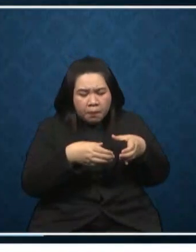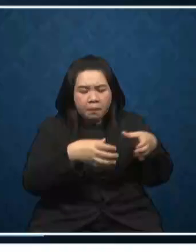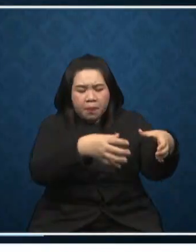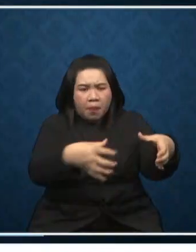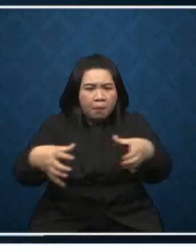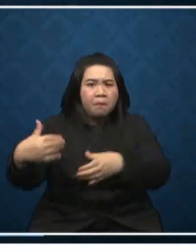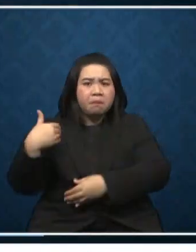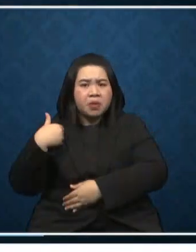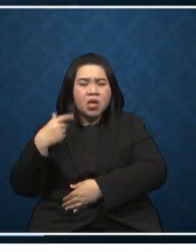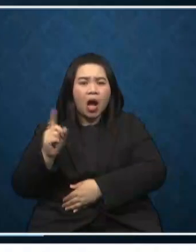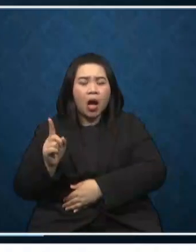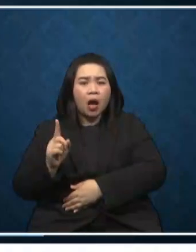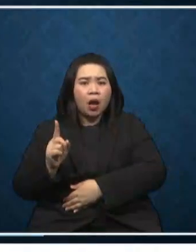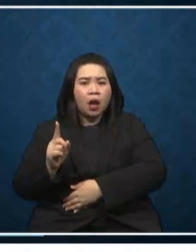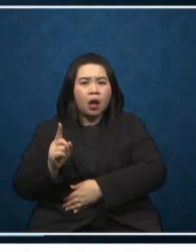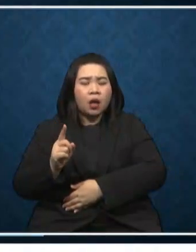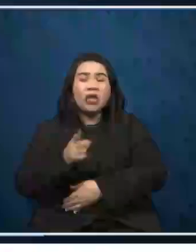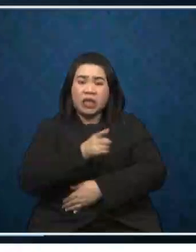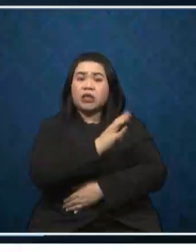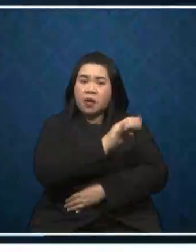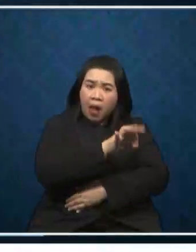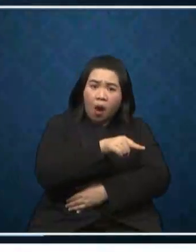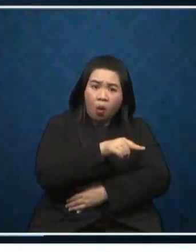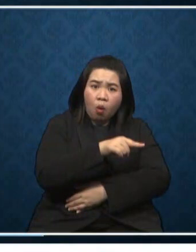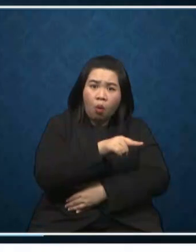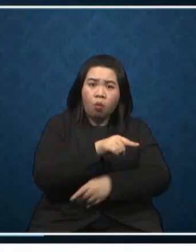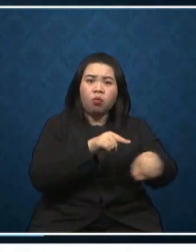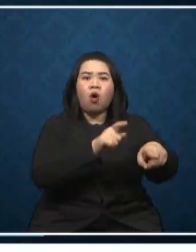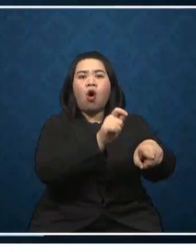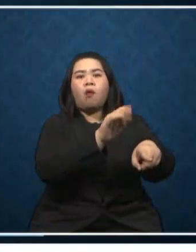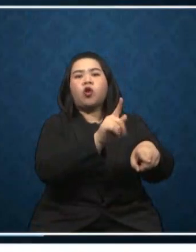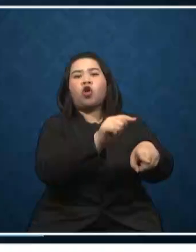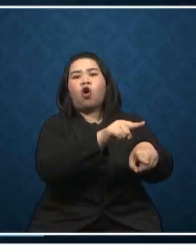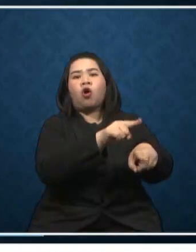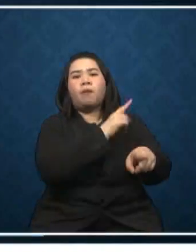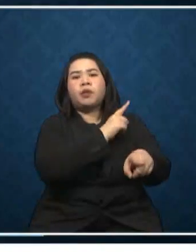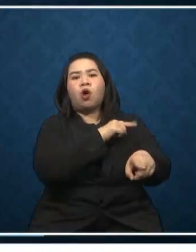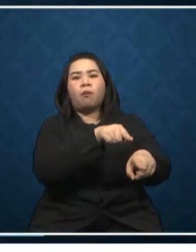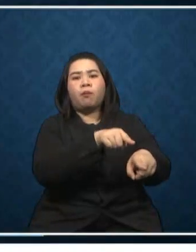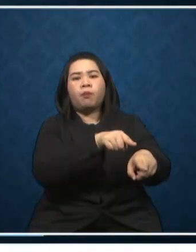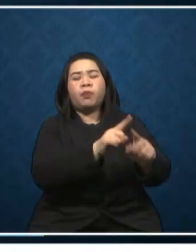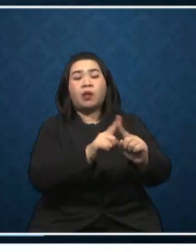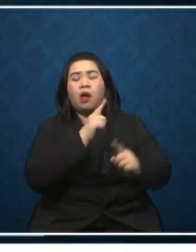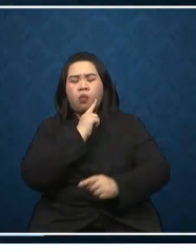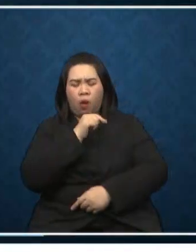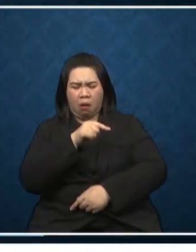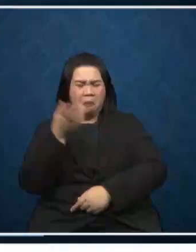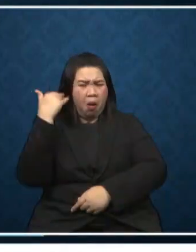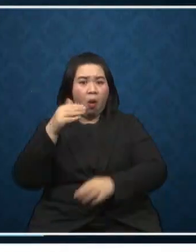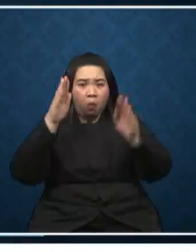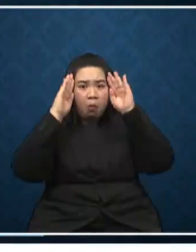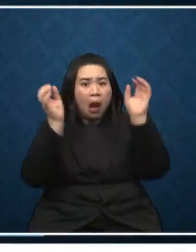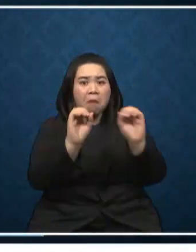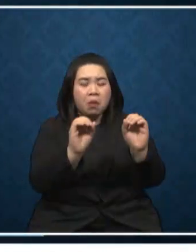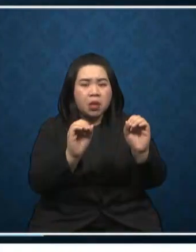กรใช้อยเปประจำเนี่ยแล้วมไปอยู่ไหน กลายไปอยู่องคกรปกของทองถินองคกถิตกใจครับ ไม่เคยเขามารบพชอบตันี้เลย